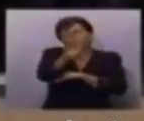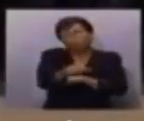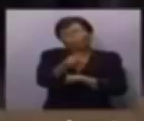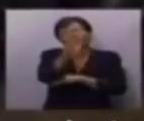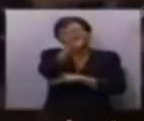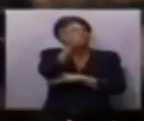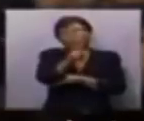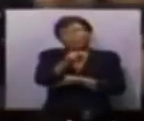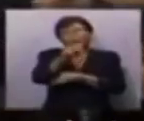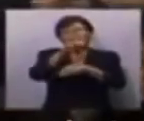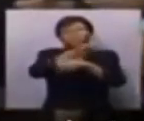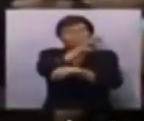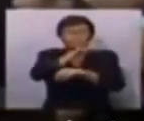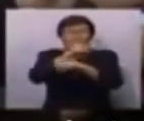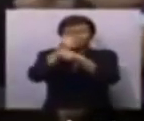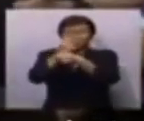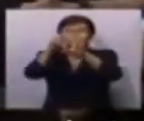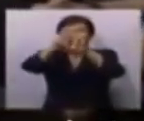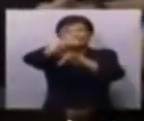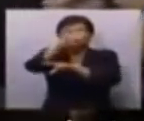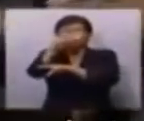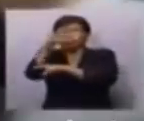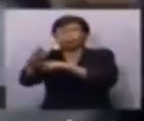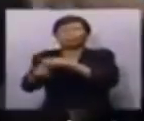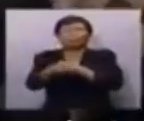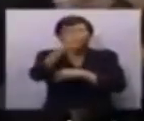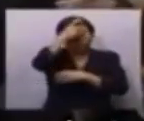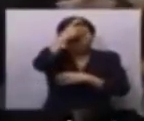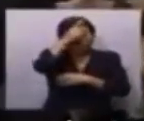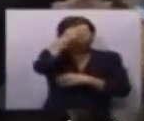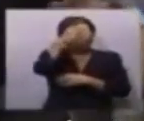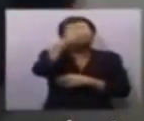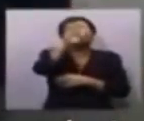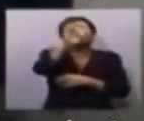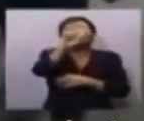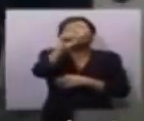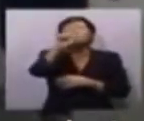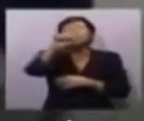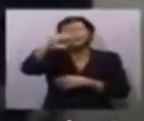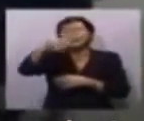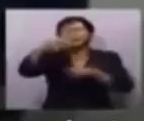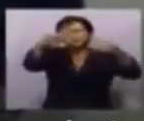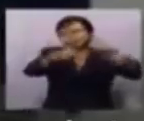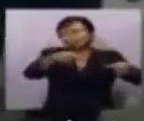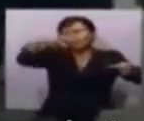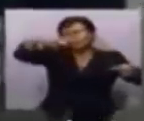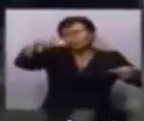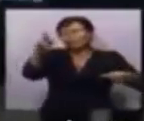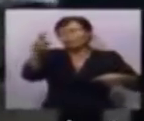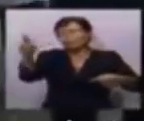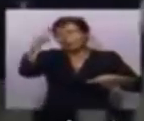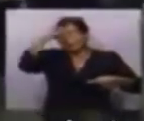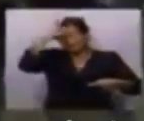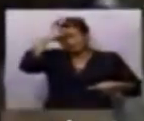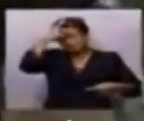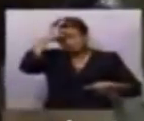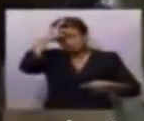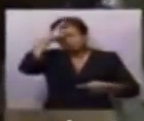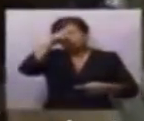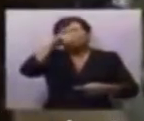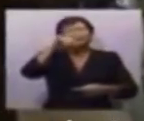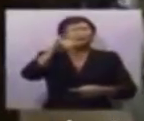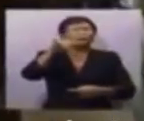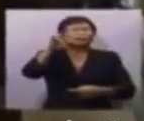rangkap Menteri Kerja Raya yang juga penyandang Datuk Seri Fadila Yusof ditentang calon PKR Datuk Dr.